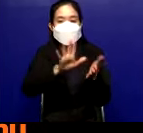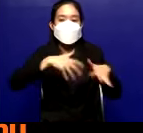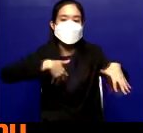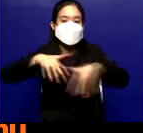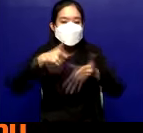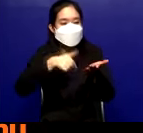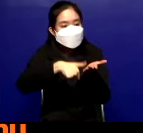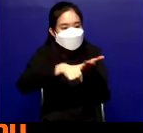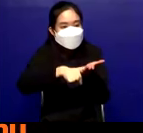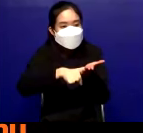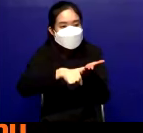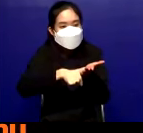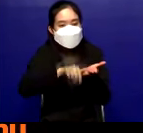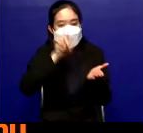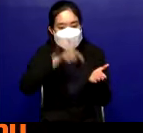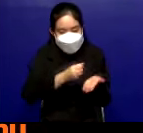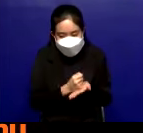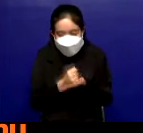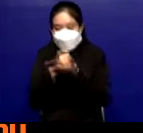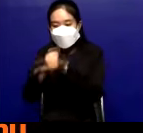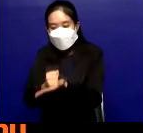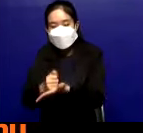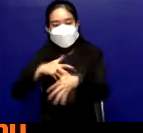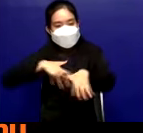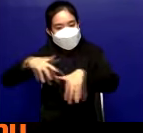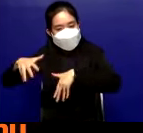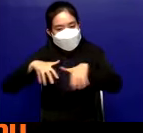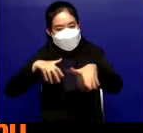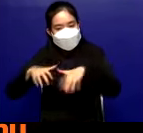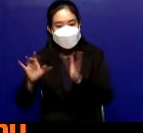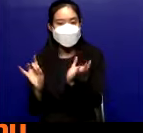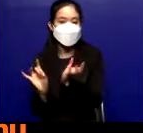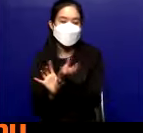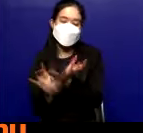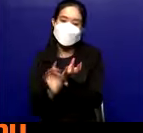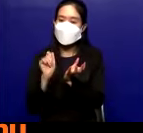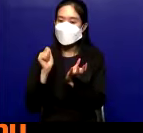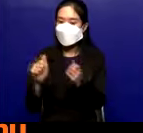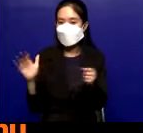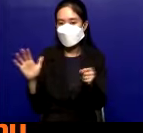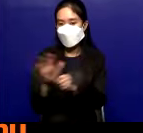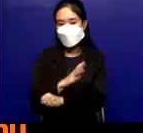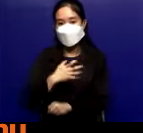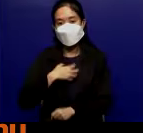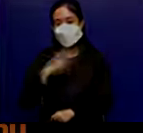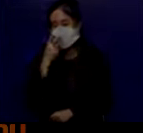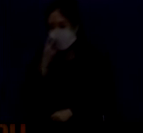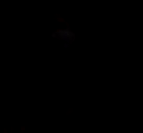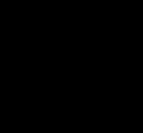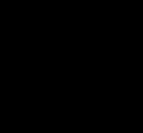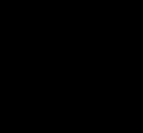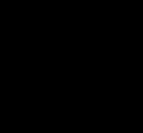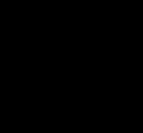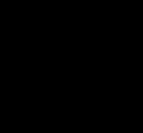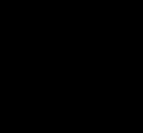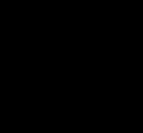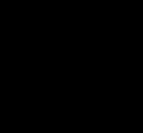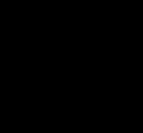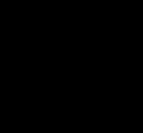ชน์ต่อประชาชนสูงสุดและนั่นคืองบประมาณที่ดิฉันและพี่น้องประชาชนอยากจะเห็นขอบคุณค่ะท่านประธาน